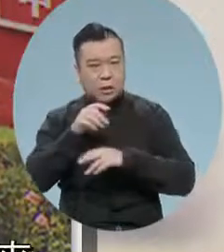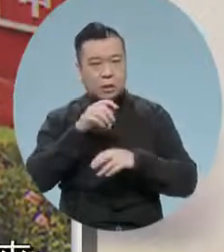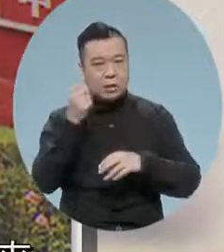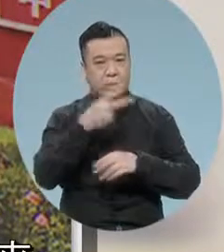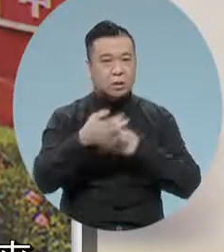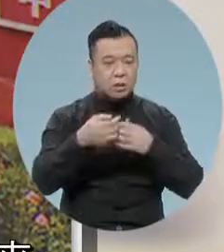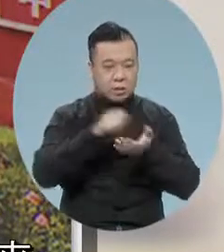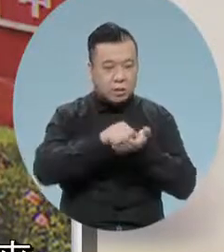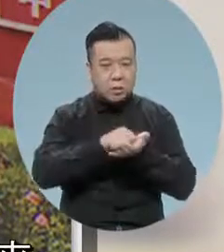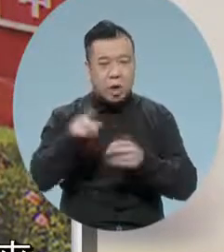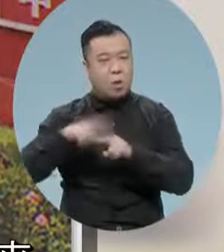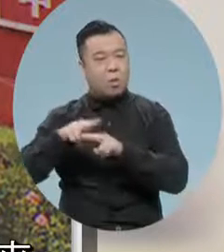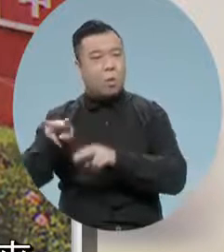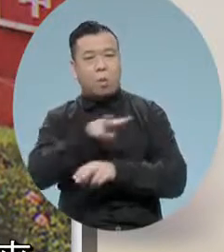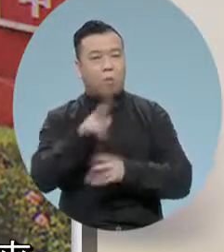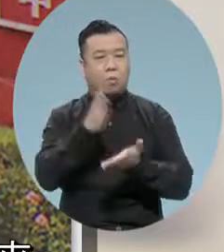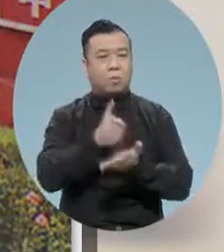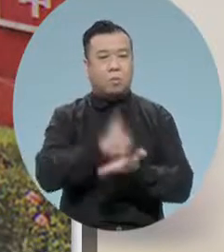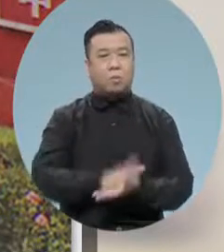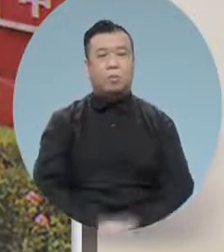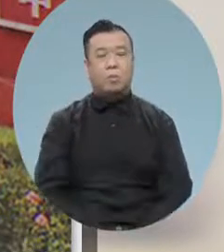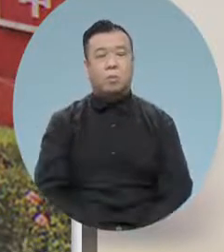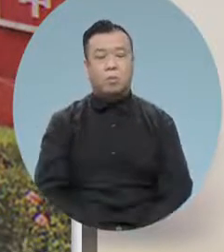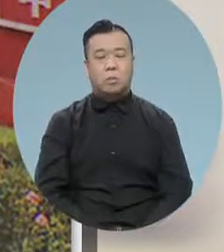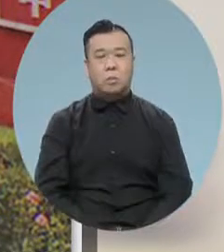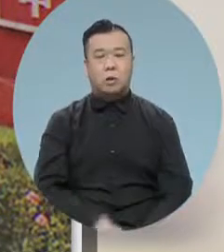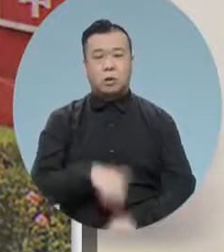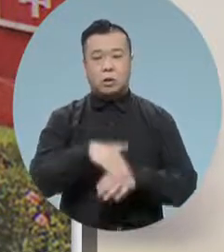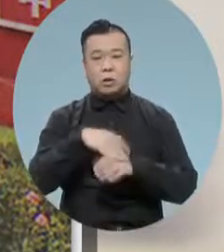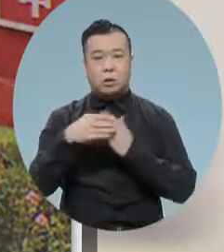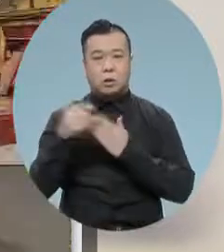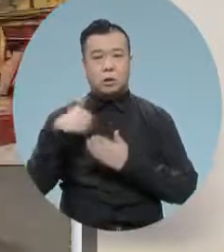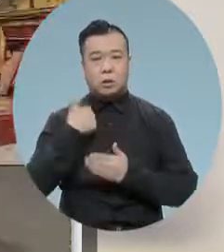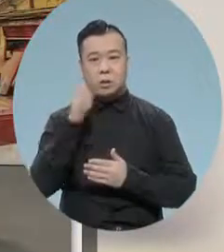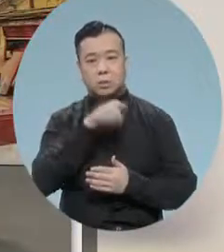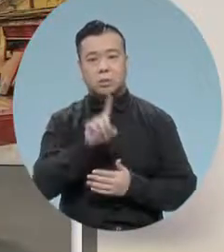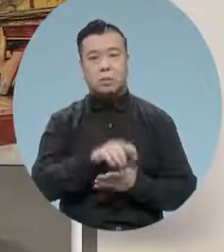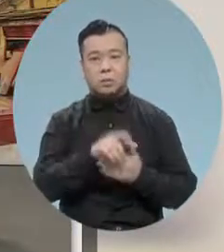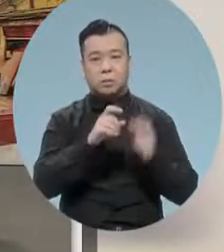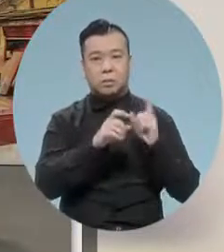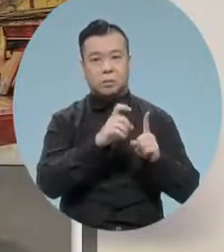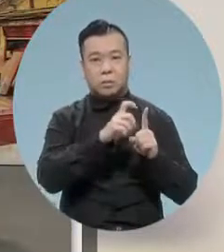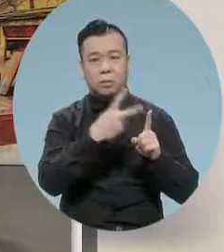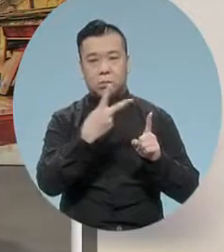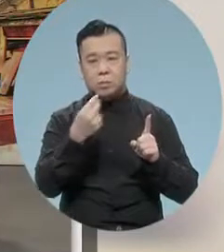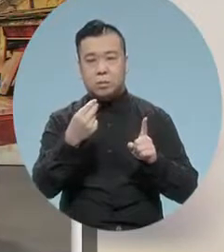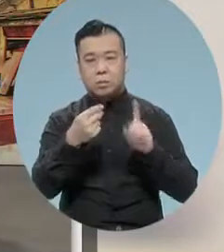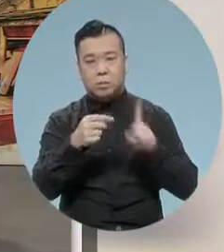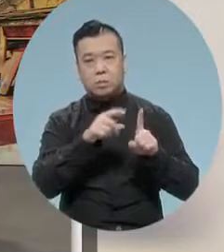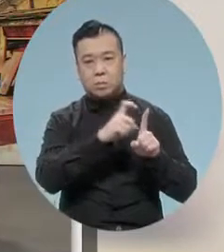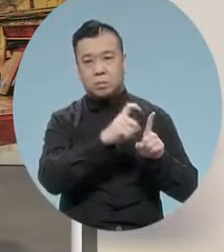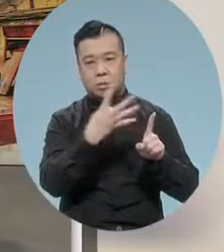本論》。中共是調回轉。咁好似頭先葉老師所講咧，就係由1927年一路去到1949年，只不